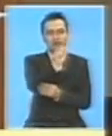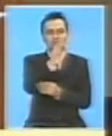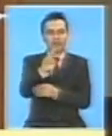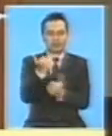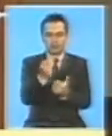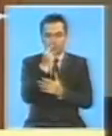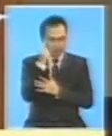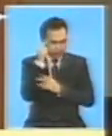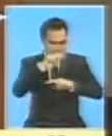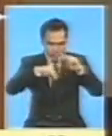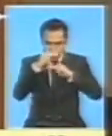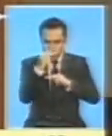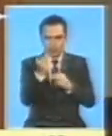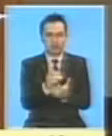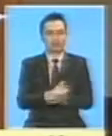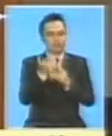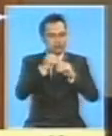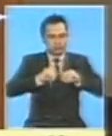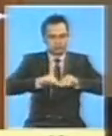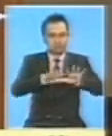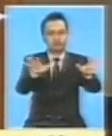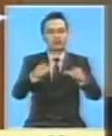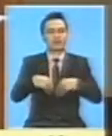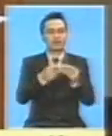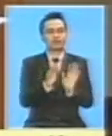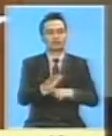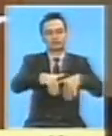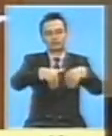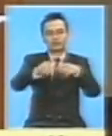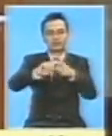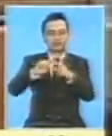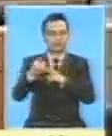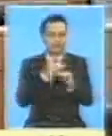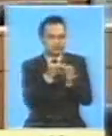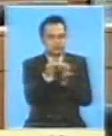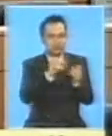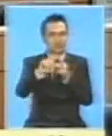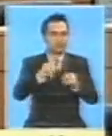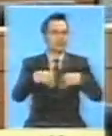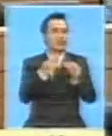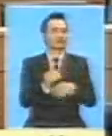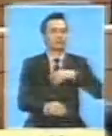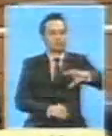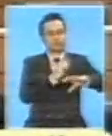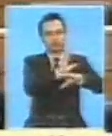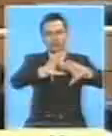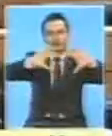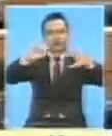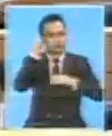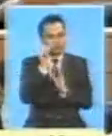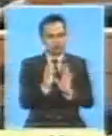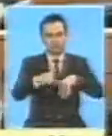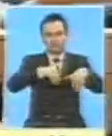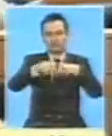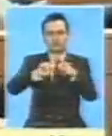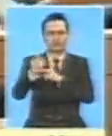จารณาต่อสภาที่เป็นทางชาติแล้วก็เผยแพร่ต่อสาธารณชนก็ต้องไปช่วยกันอธิบายนะครับทั้งส่วนราชการทั้งเอกชนประชาสังคม